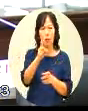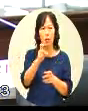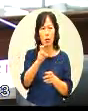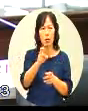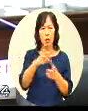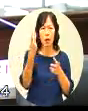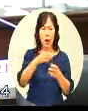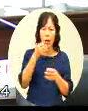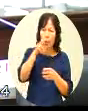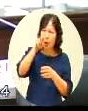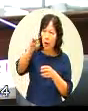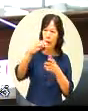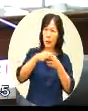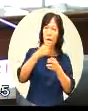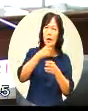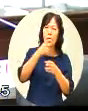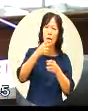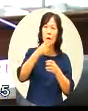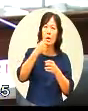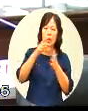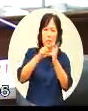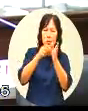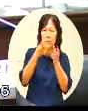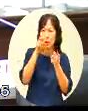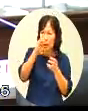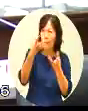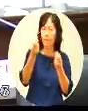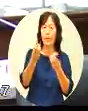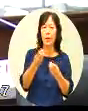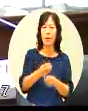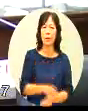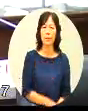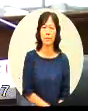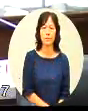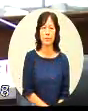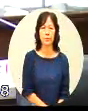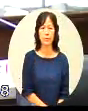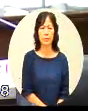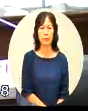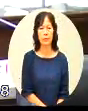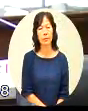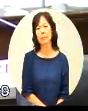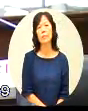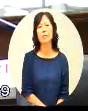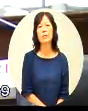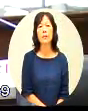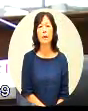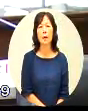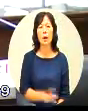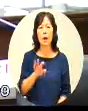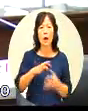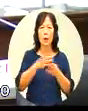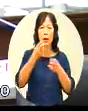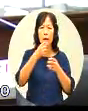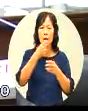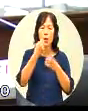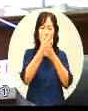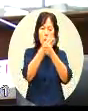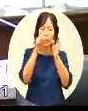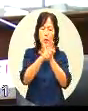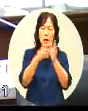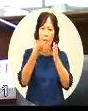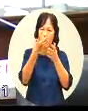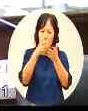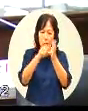到这个交通的秒数，好，看不到交通的秒数，请下一张。好，那个号志灯没有秒数，请下一